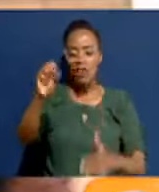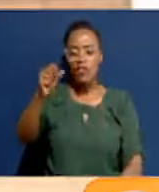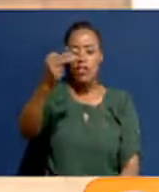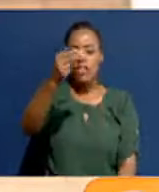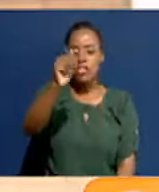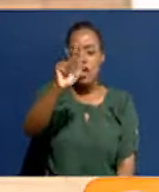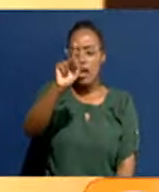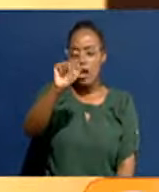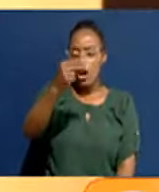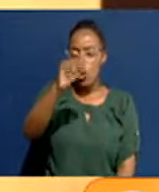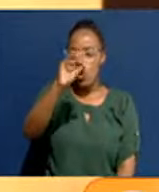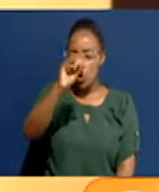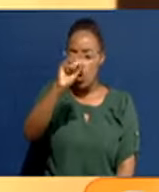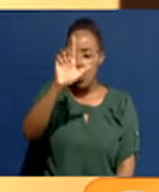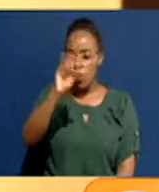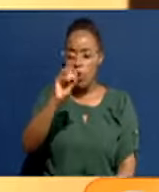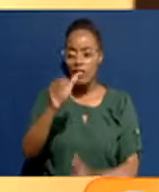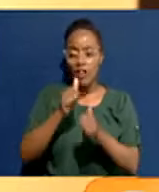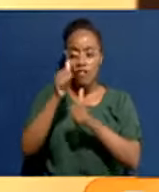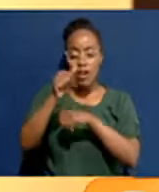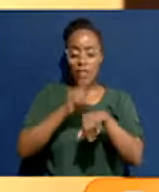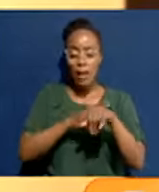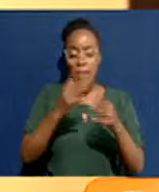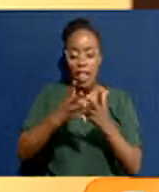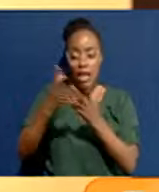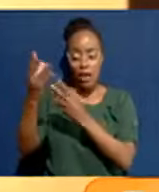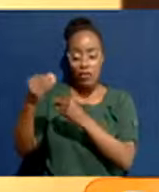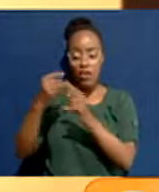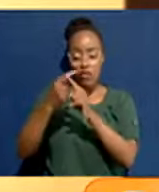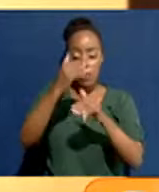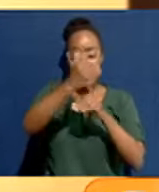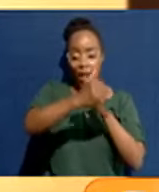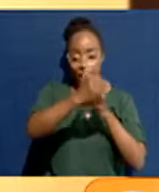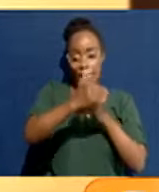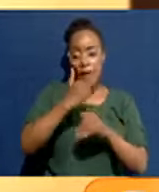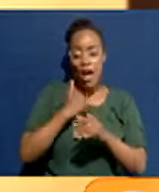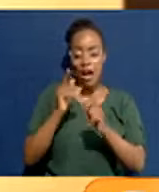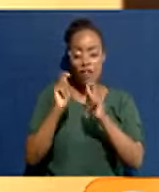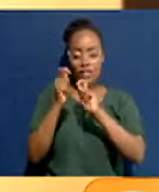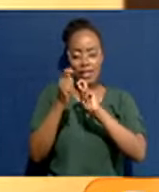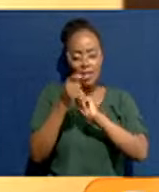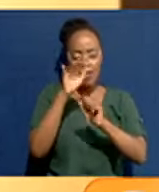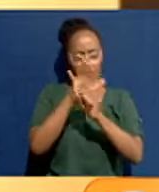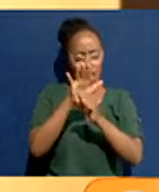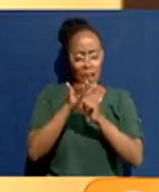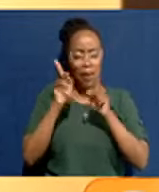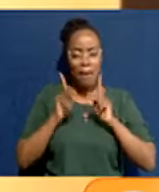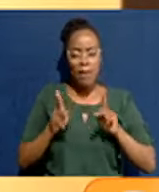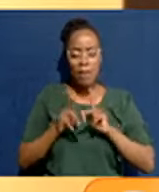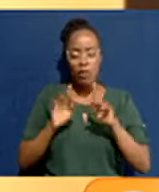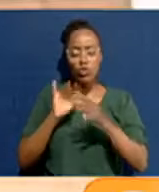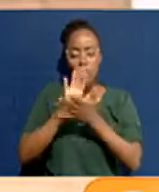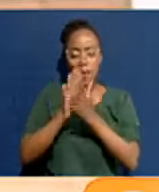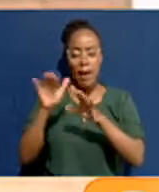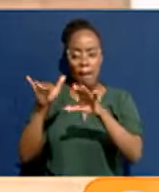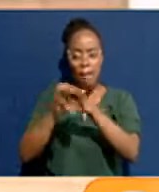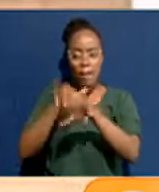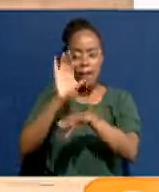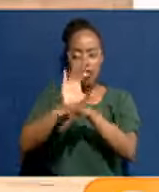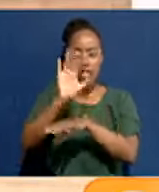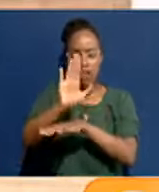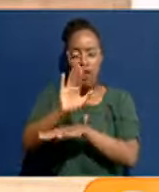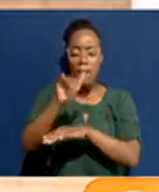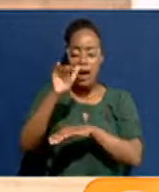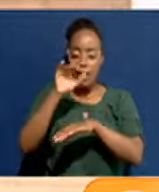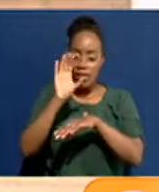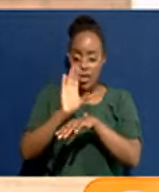ni mbali kidogo na hapa. When he left, according to the neighbors, he had converted many into his followers. Hao washirika